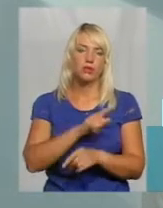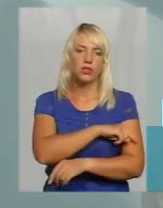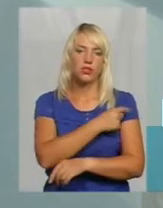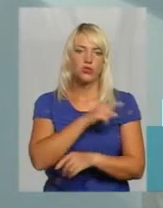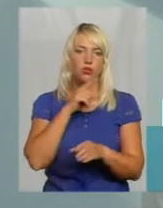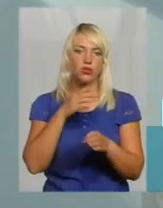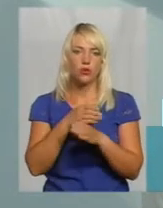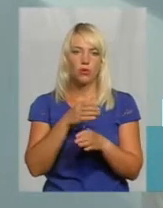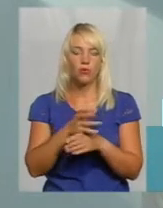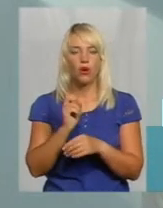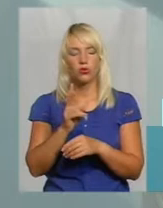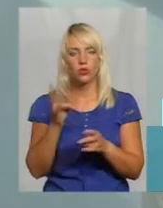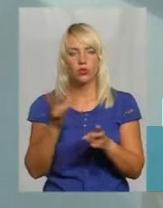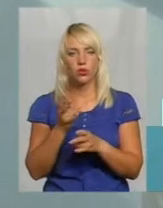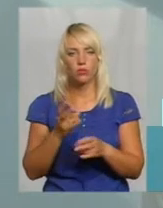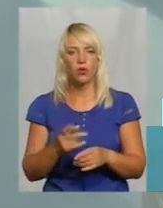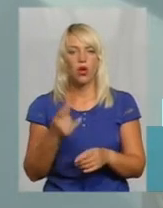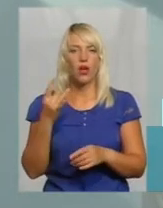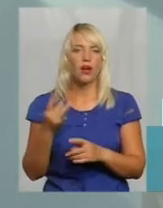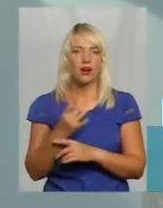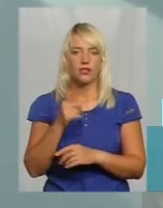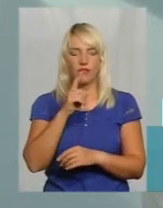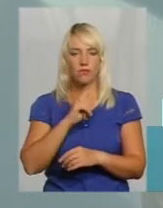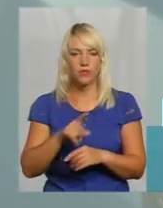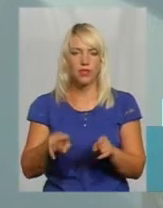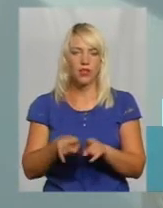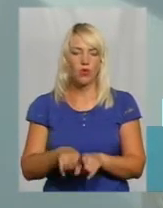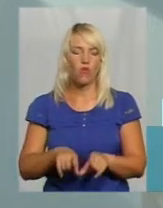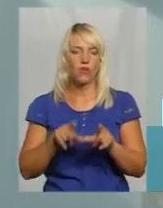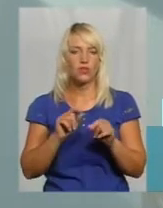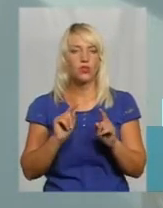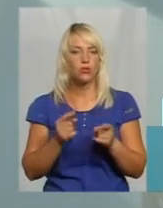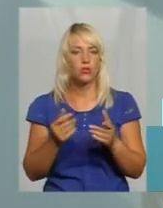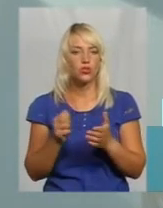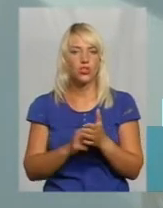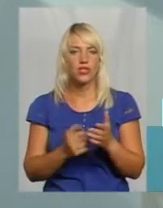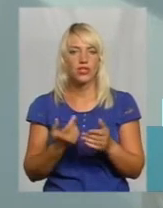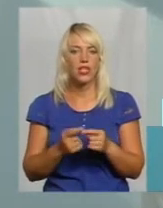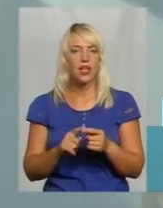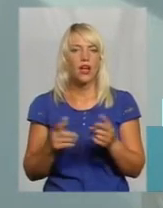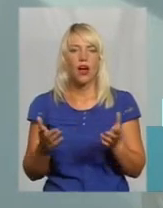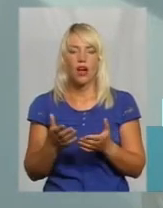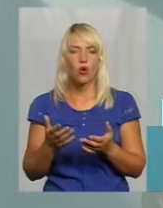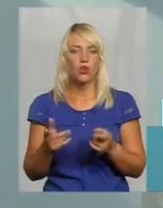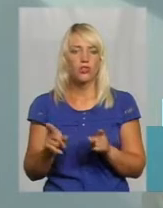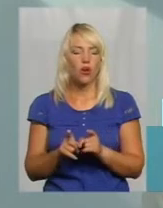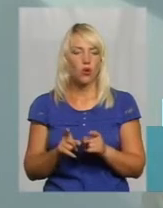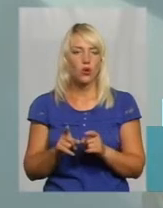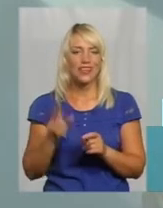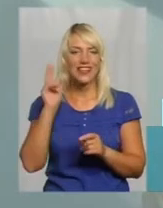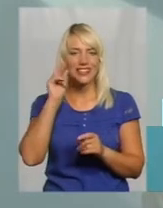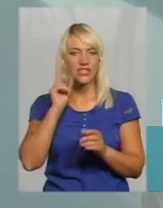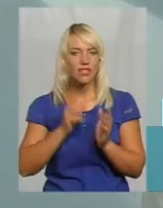хтось може потребувати там один раз на місяць такого виїзду. Через те якоїсь такої сталої цифри тут не може